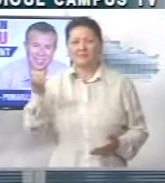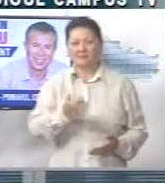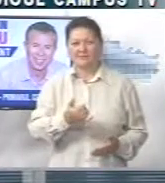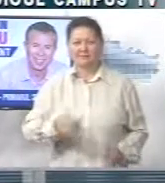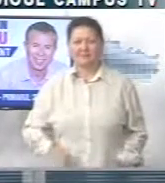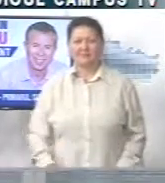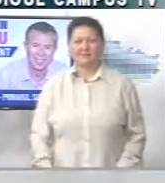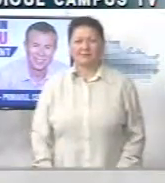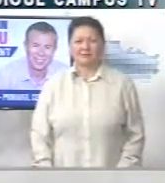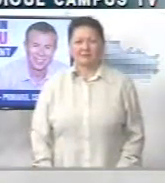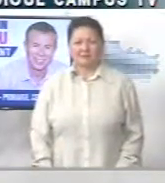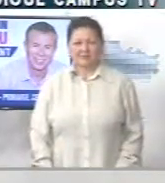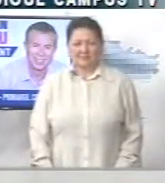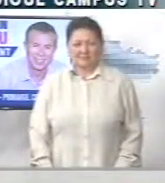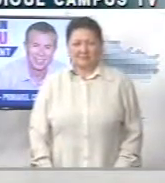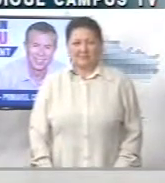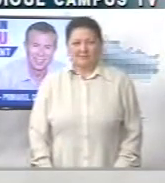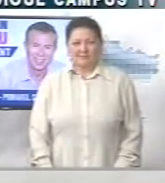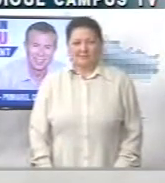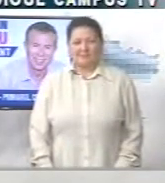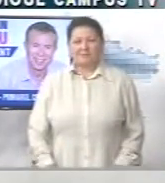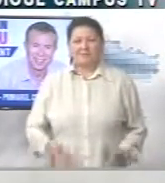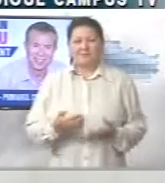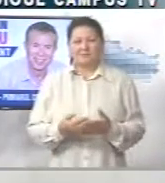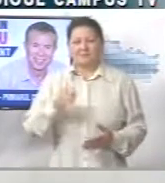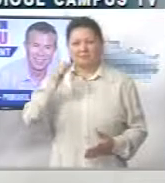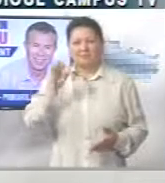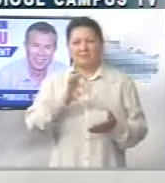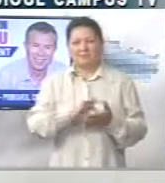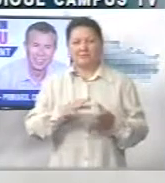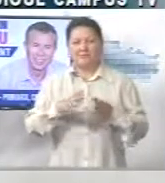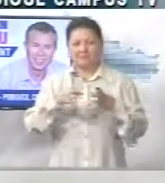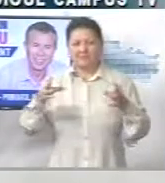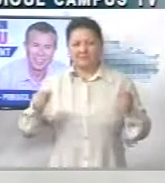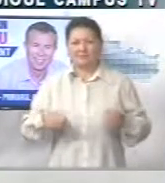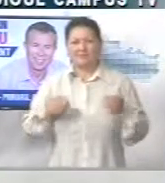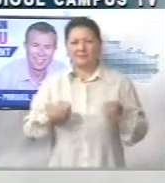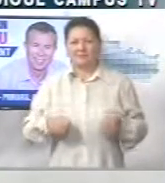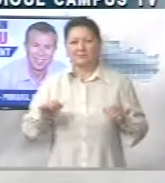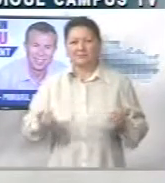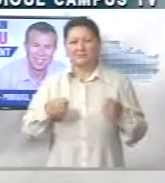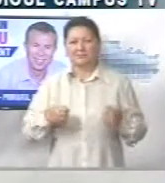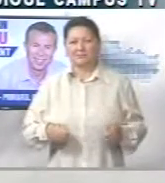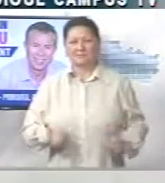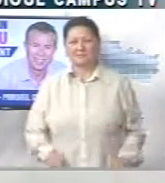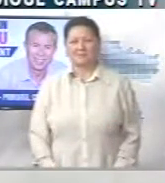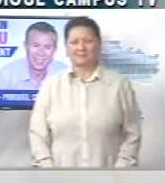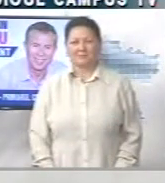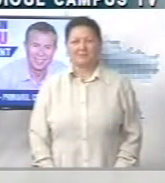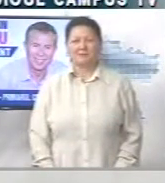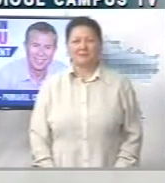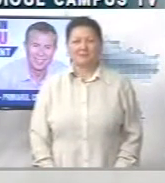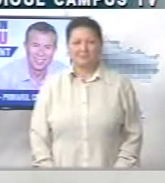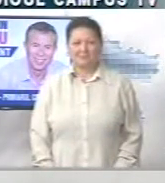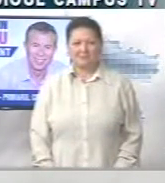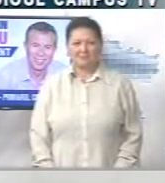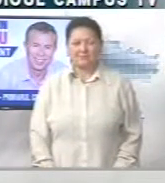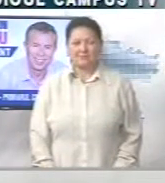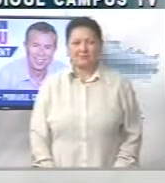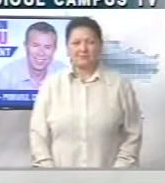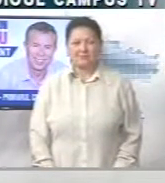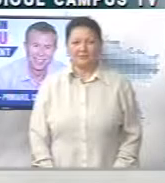asemenea, în premieră, cred că în România, doamnelor și domnilor, nu în premieră la nivel local, pentru că s-a